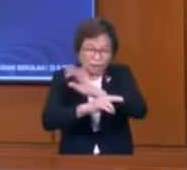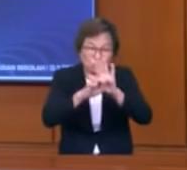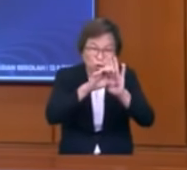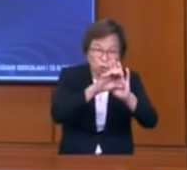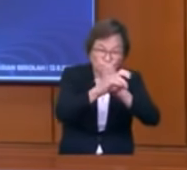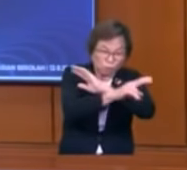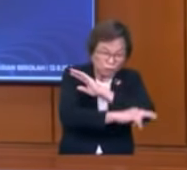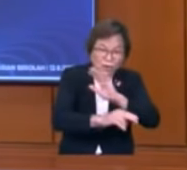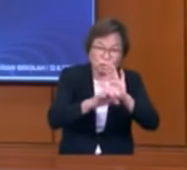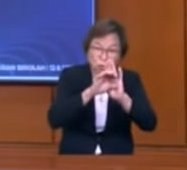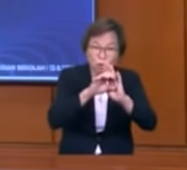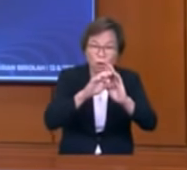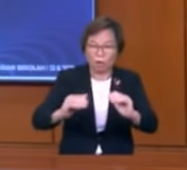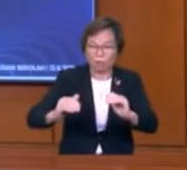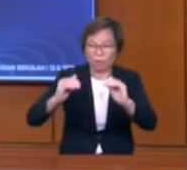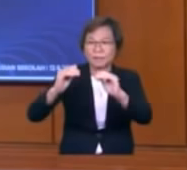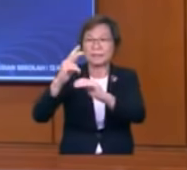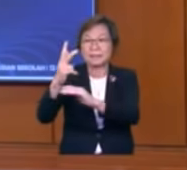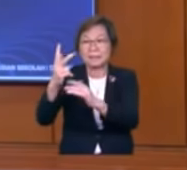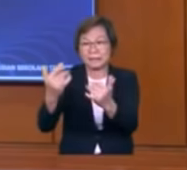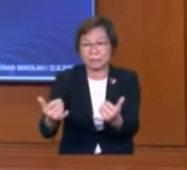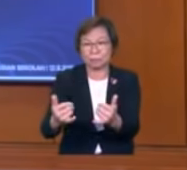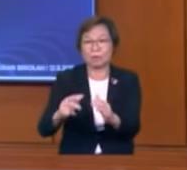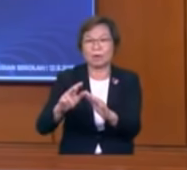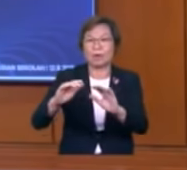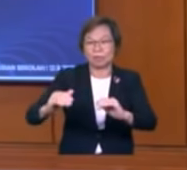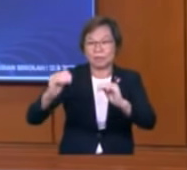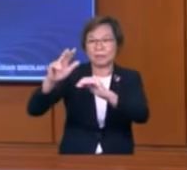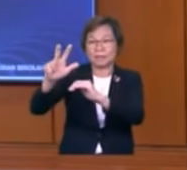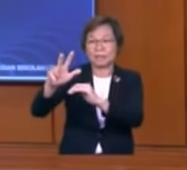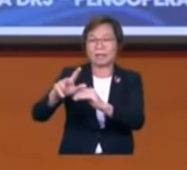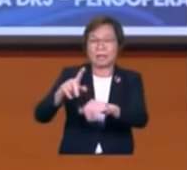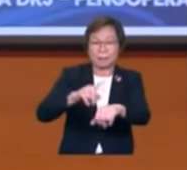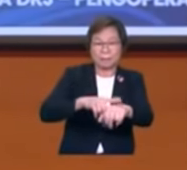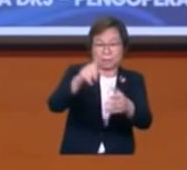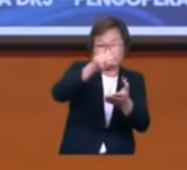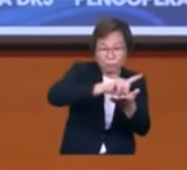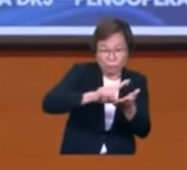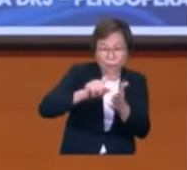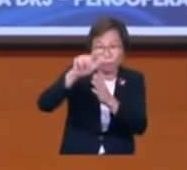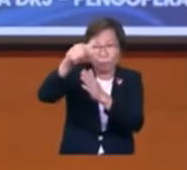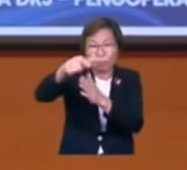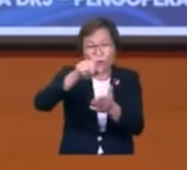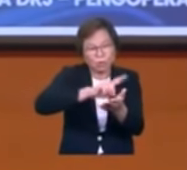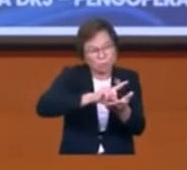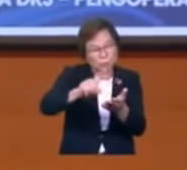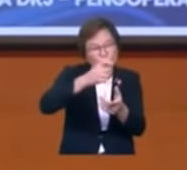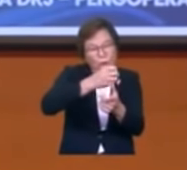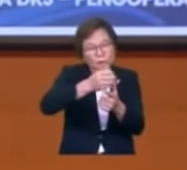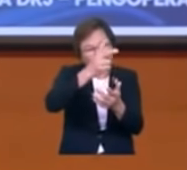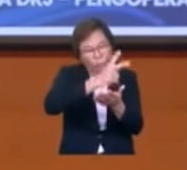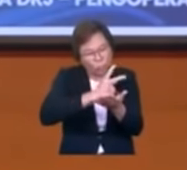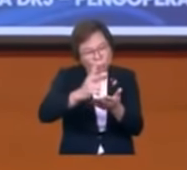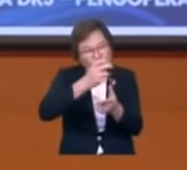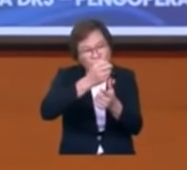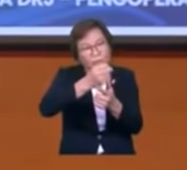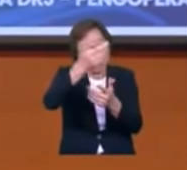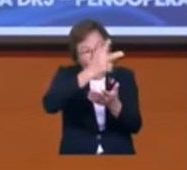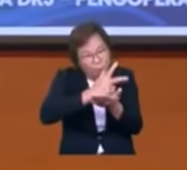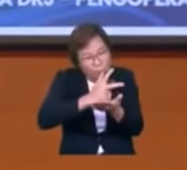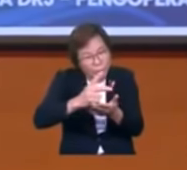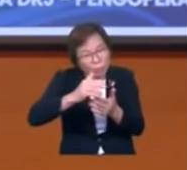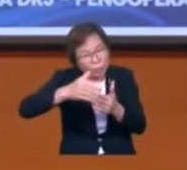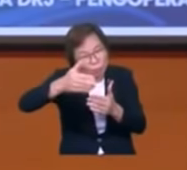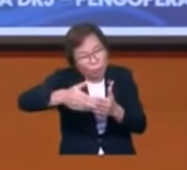sebagai contoh berada pada fase tiga kemudian dalam tempo seminggu akan datang atau dua minggu akan datang atau tiga minggu